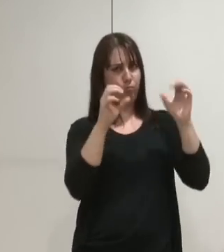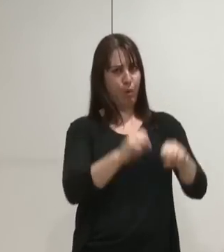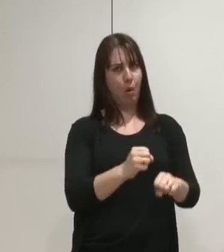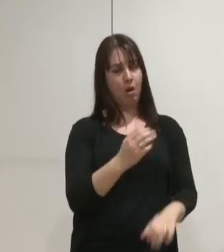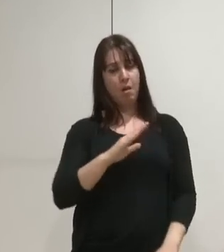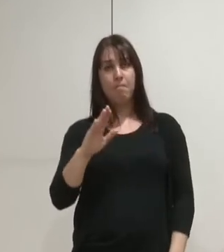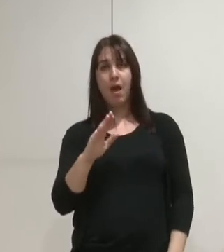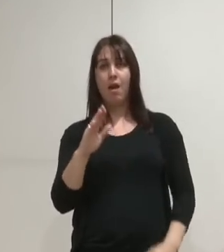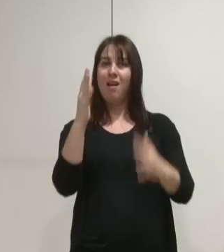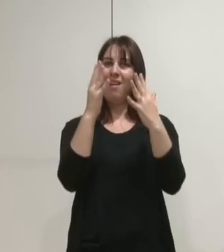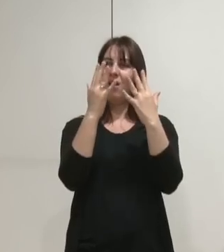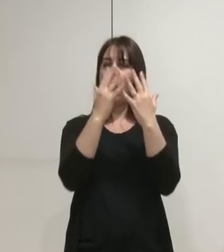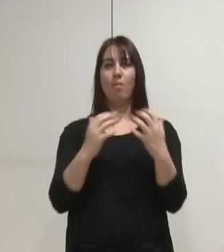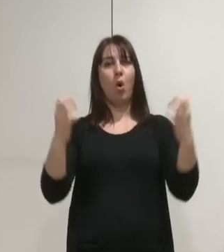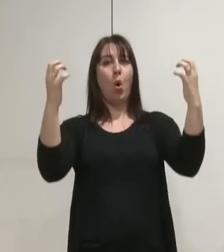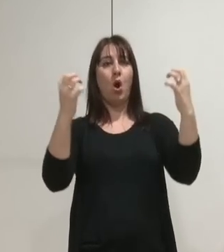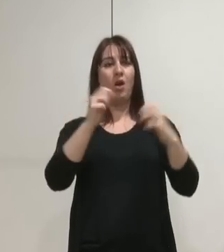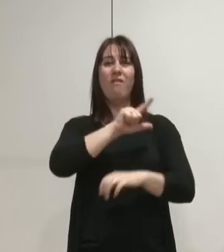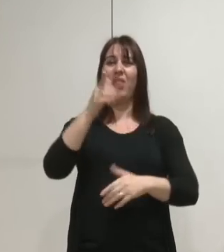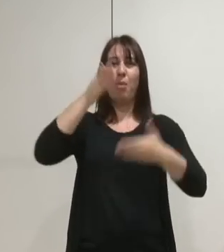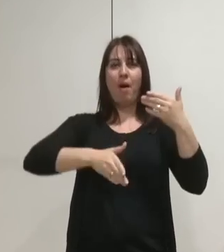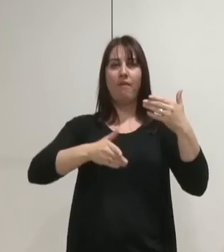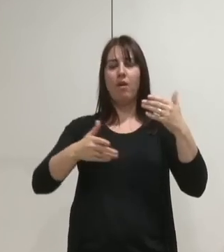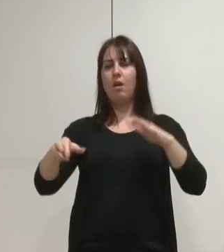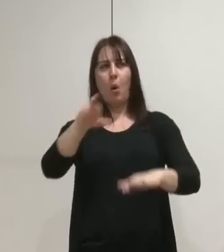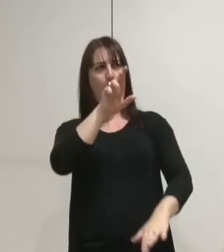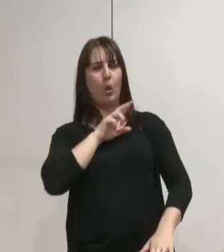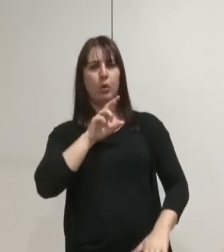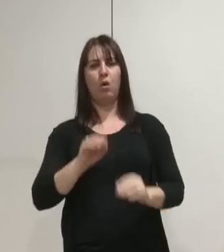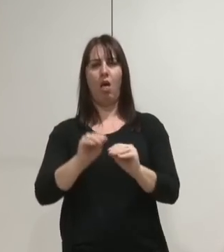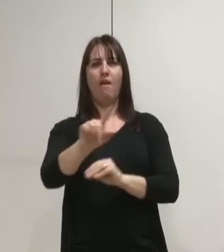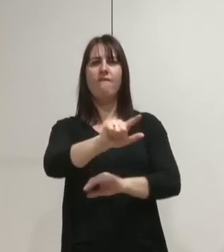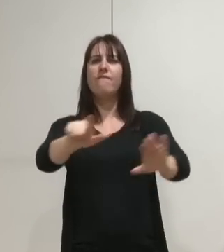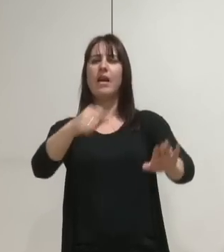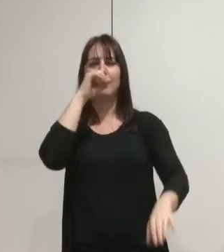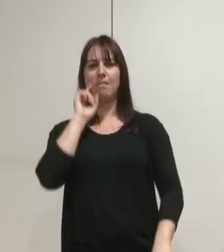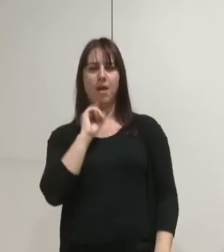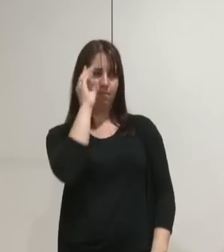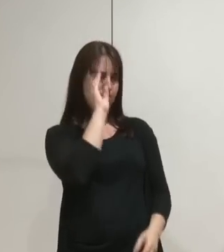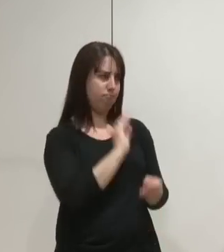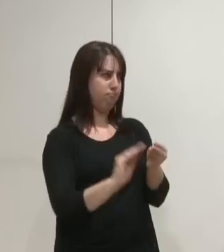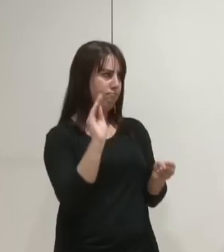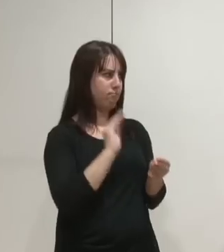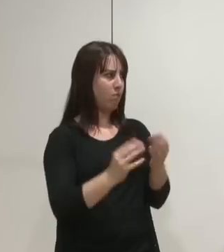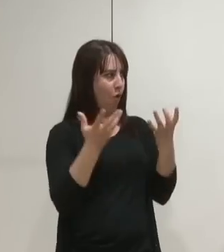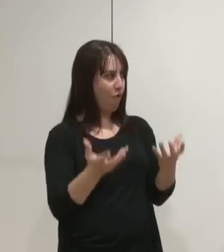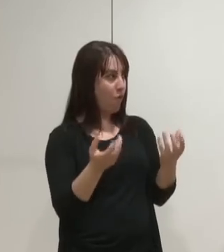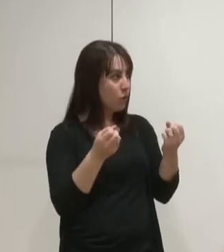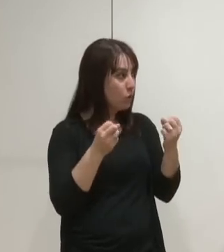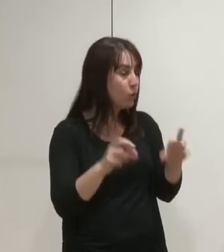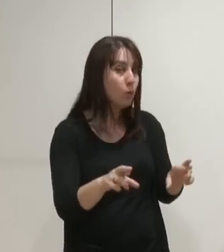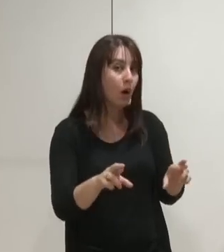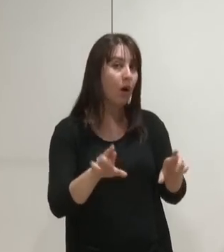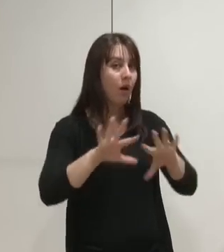contre le colloque s'arrête le 22 et elle rentre le 27 donc je voudrais par principe avoir ici confirmation que